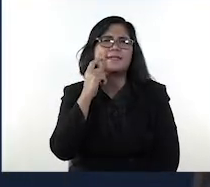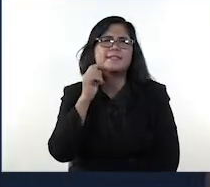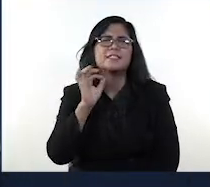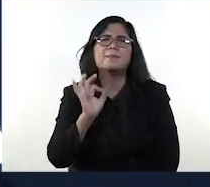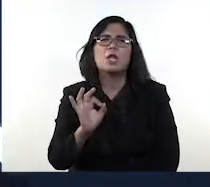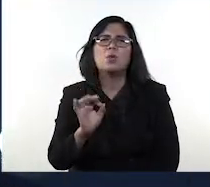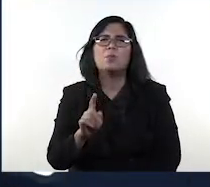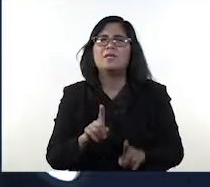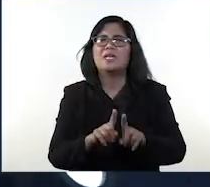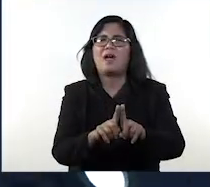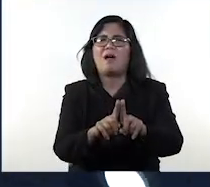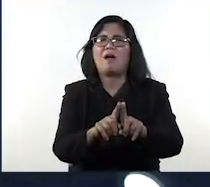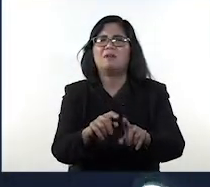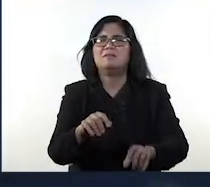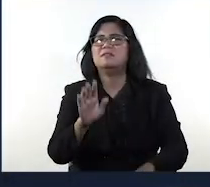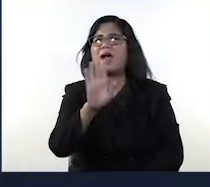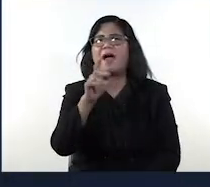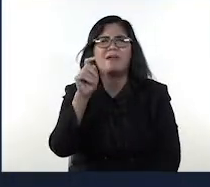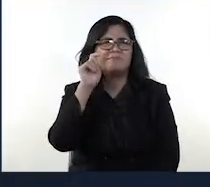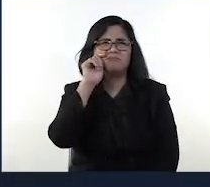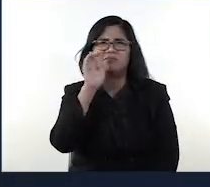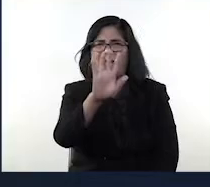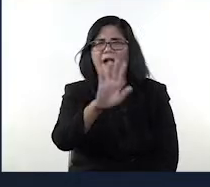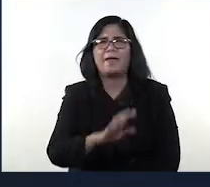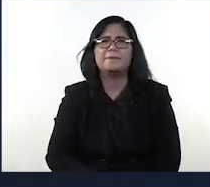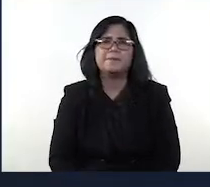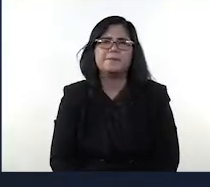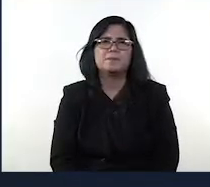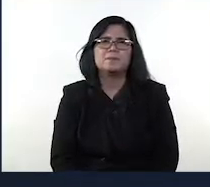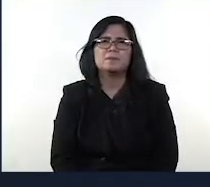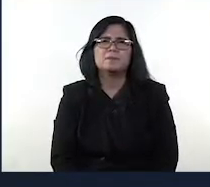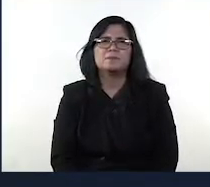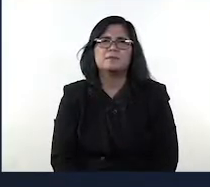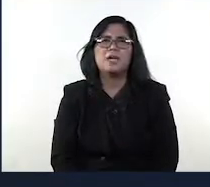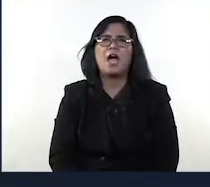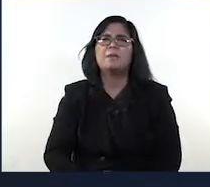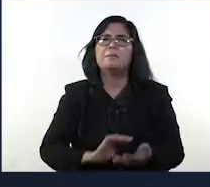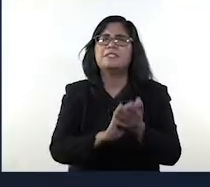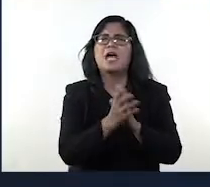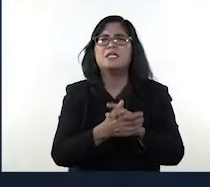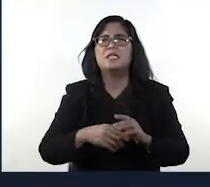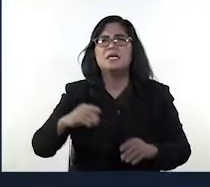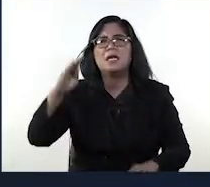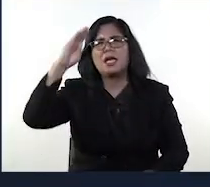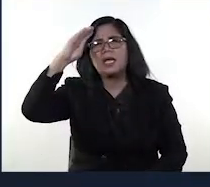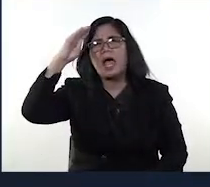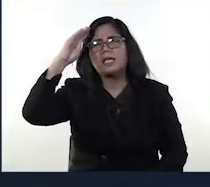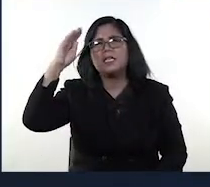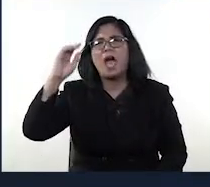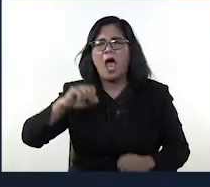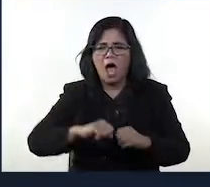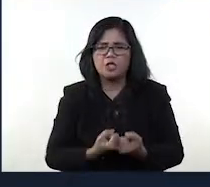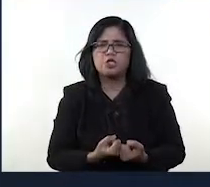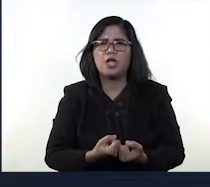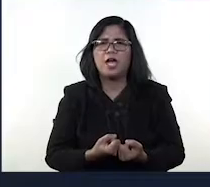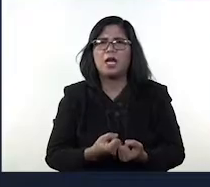saya bernama kau pahlawan Engkau sebagai laki-laki yang tidak menghancurkan anak orang Hai saya beri